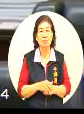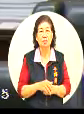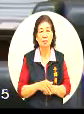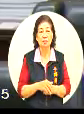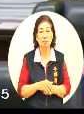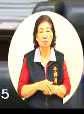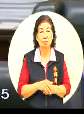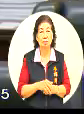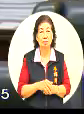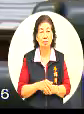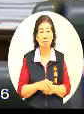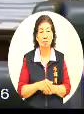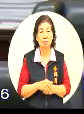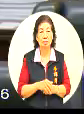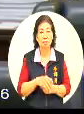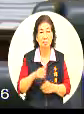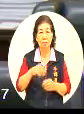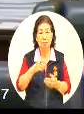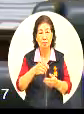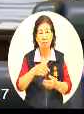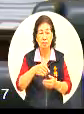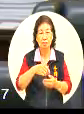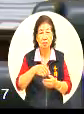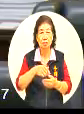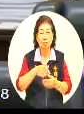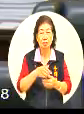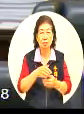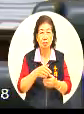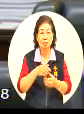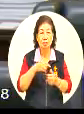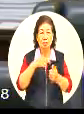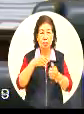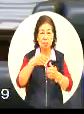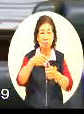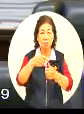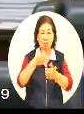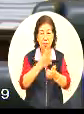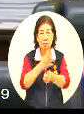李家马被请告咱的交通局局长